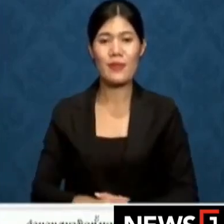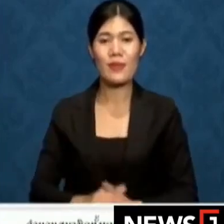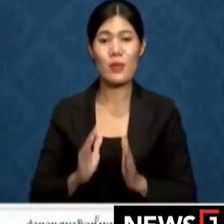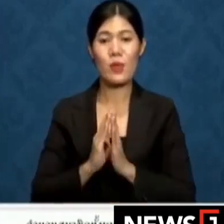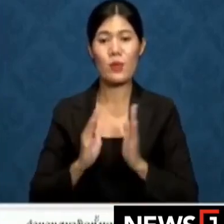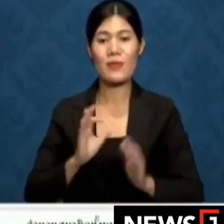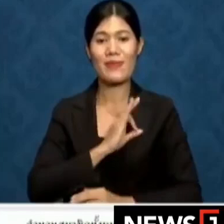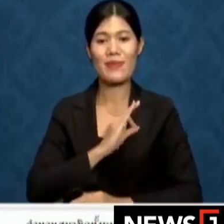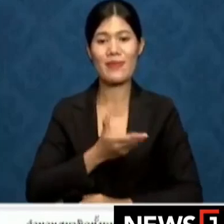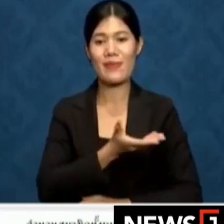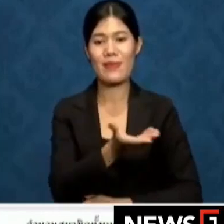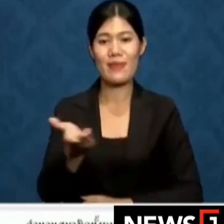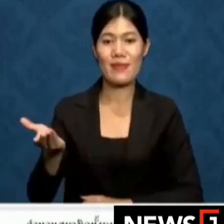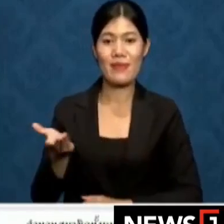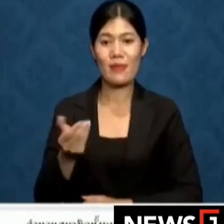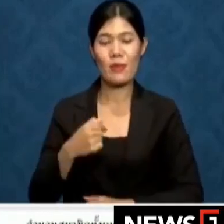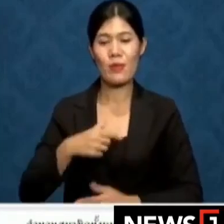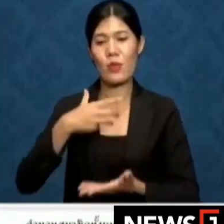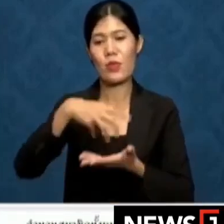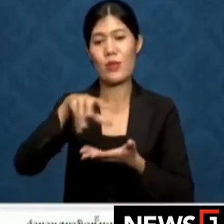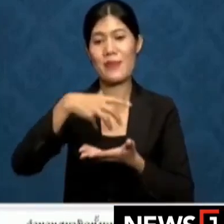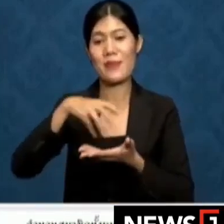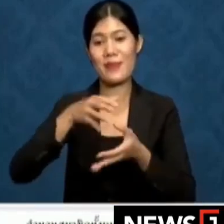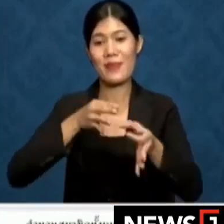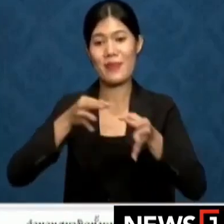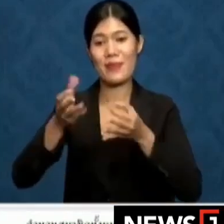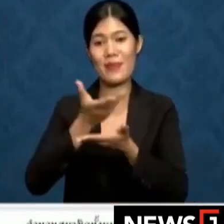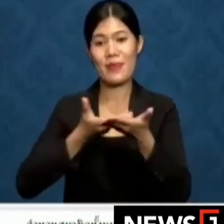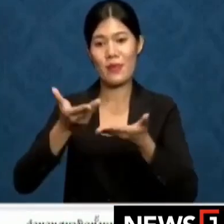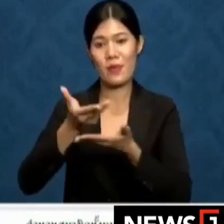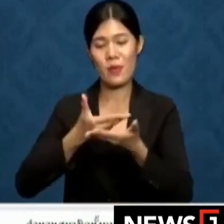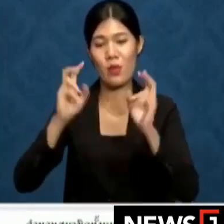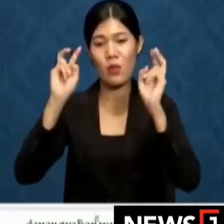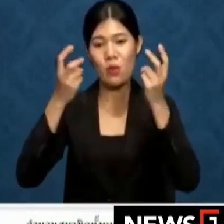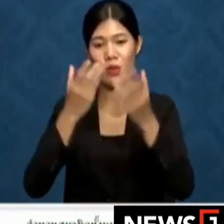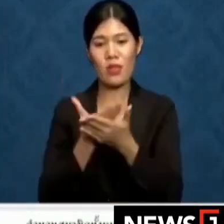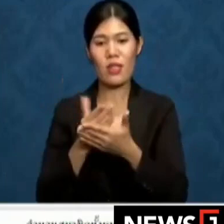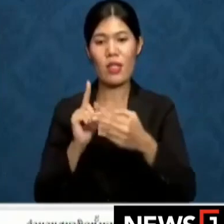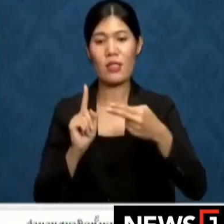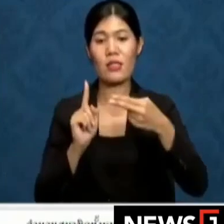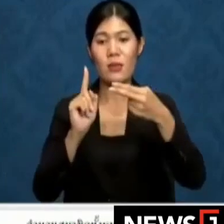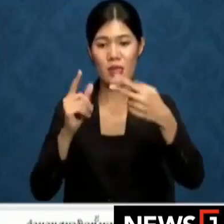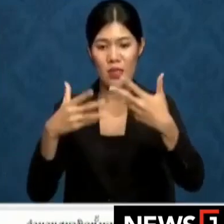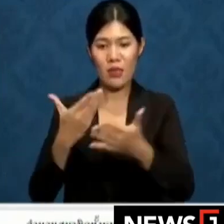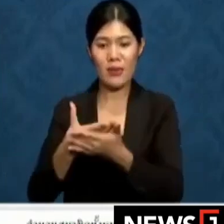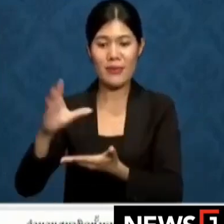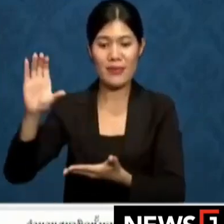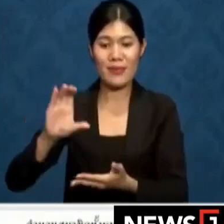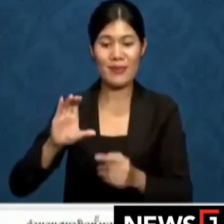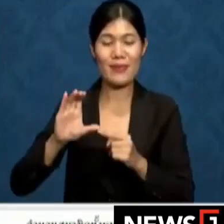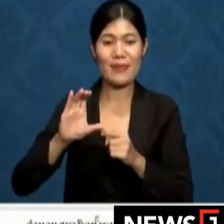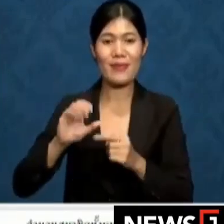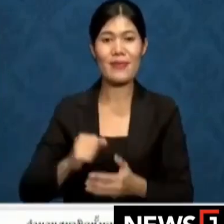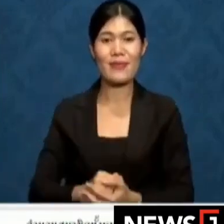ฉันทามติว่าเศรษฐกิจของประเทศในปัจจุบันนั้นมีปัญหาและต้องต้องการกระตุ้นกระทั่งเม็ดเงินที่เหมาะสมในการ